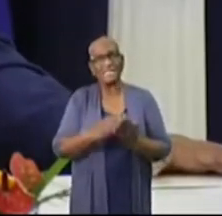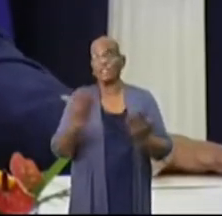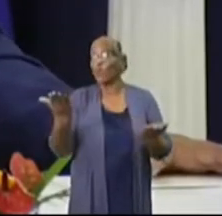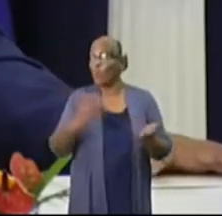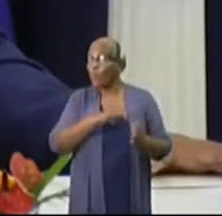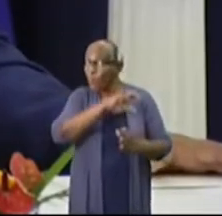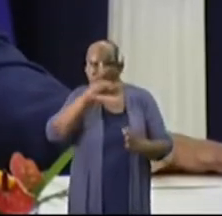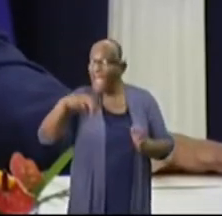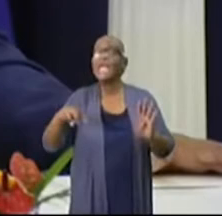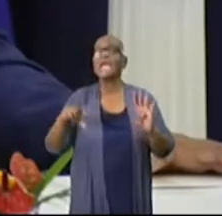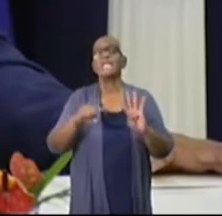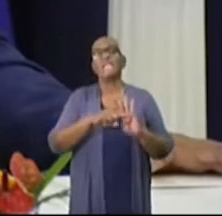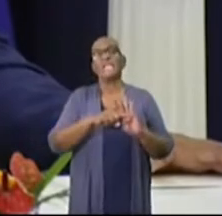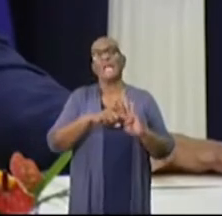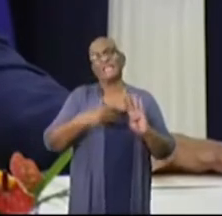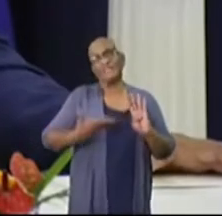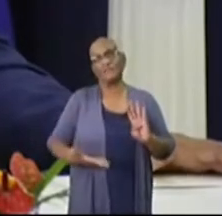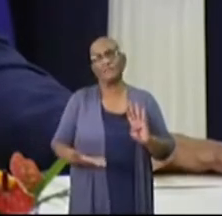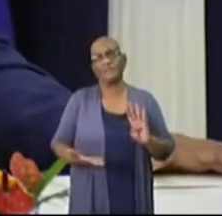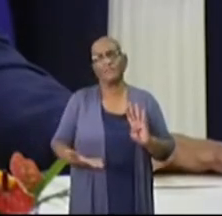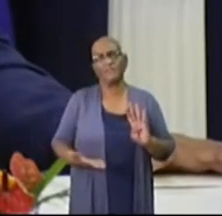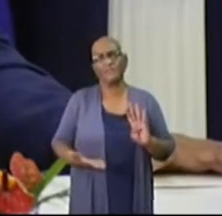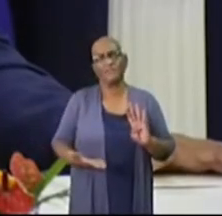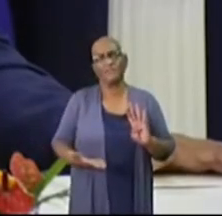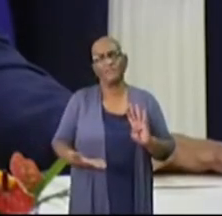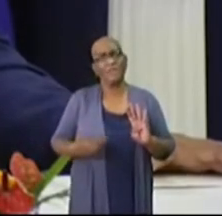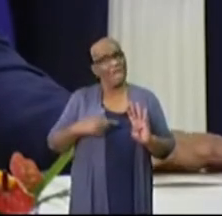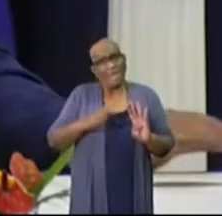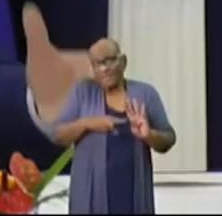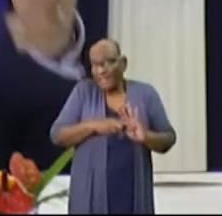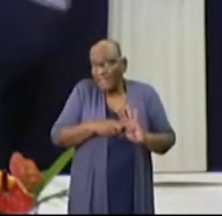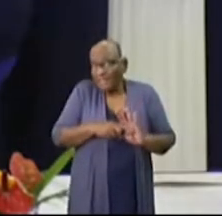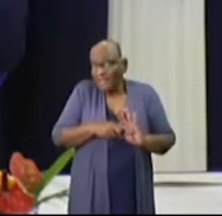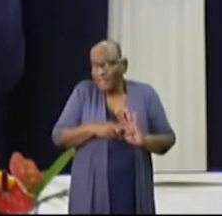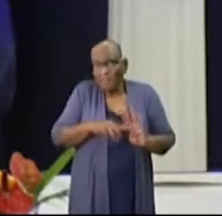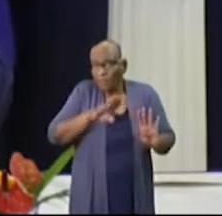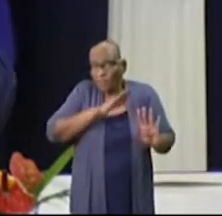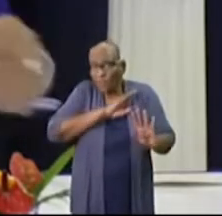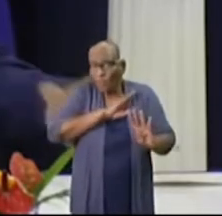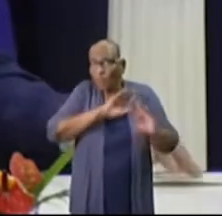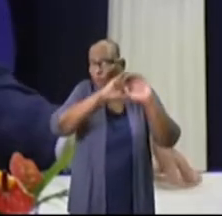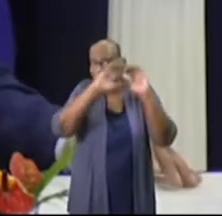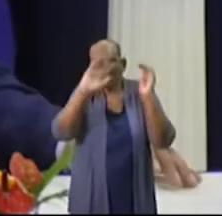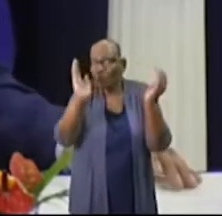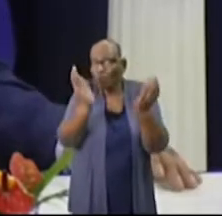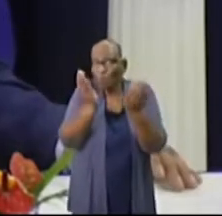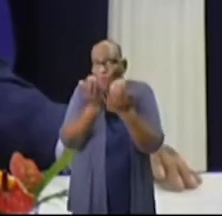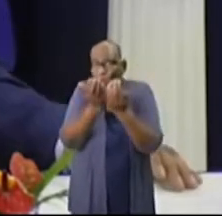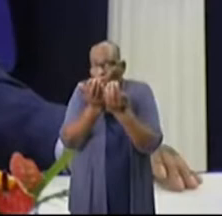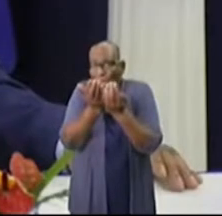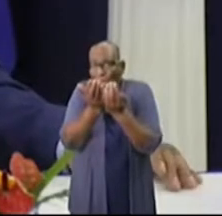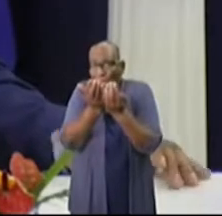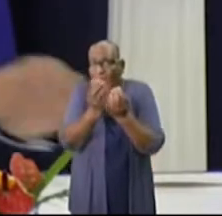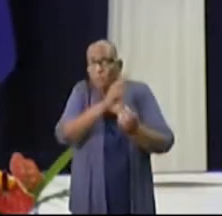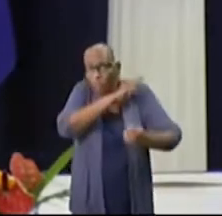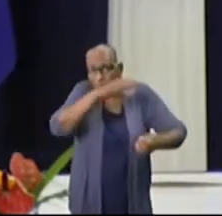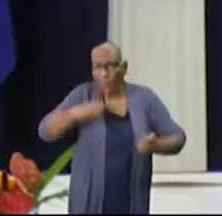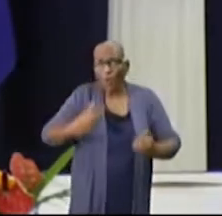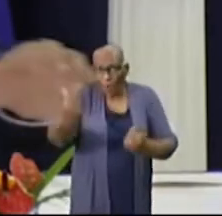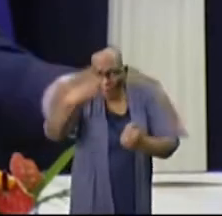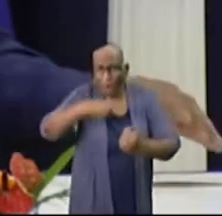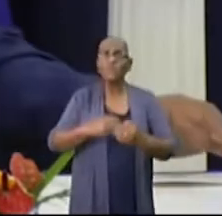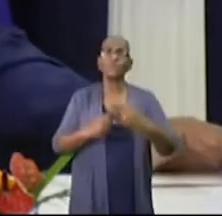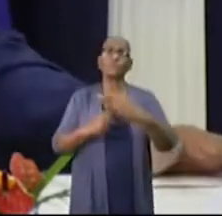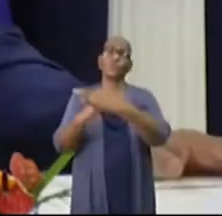zelf. En daarvoor moeten we ook een stukje beleid vanuit de wereld krijgen om ons te ondersteunen daarbij.